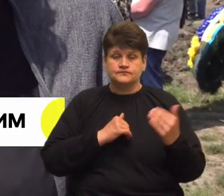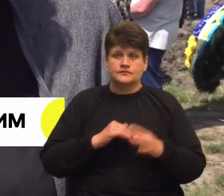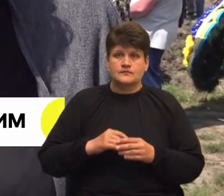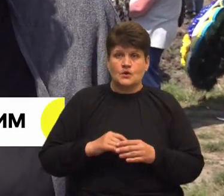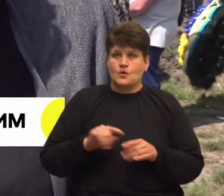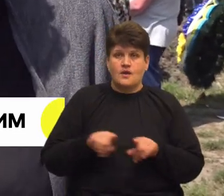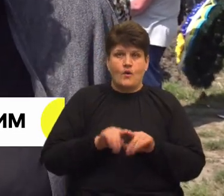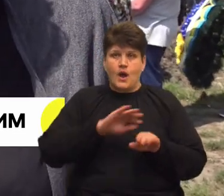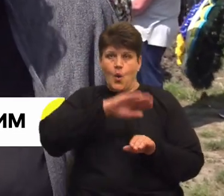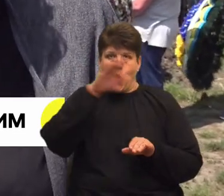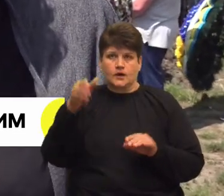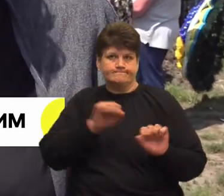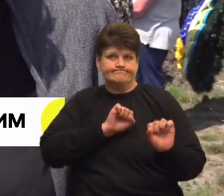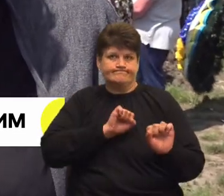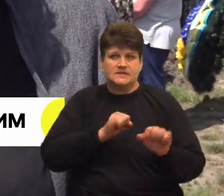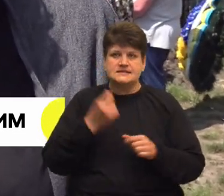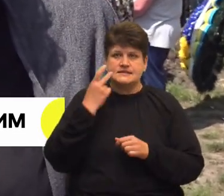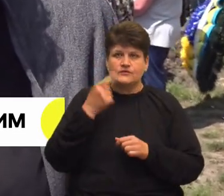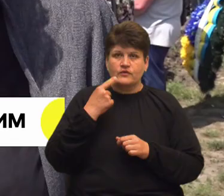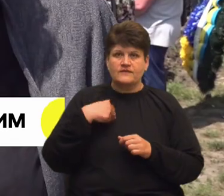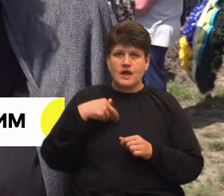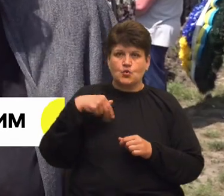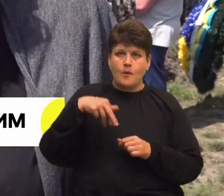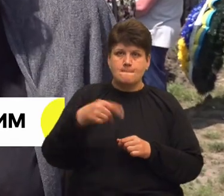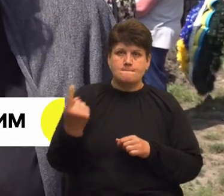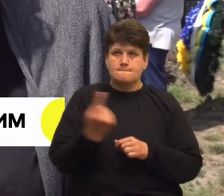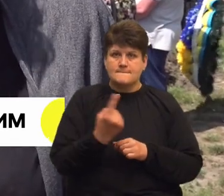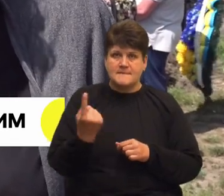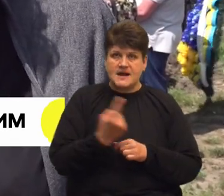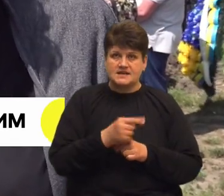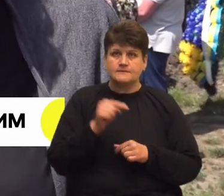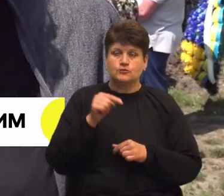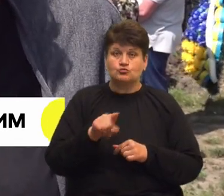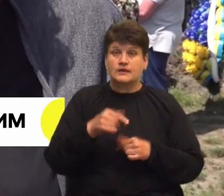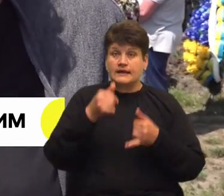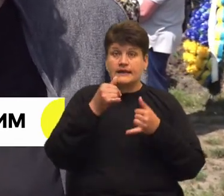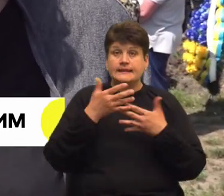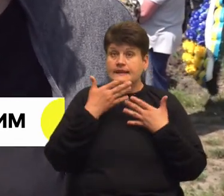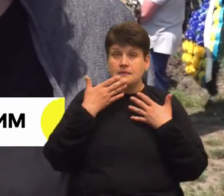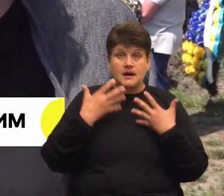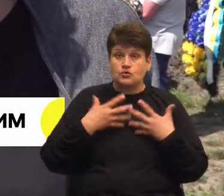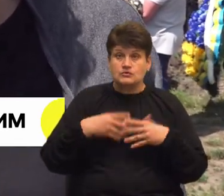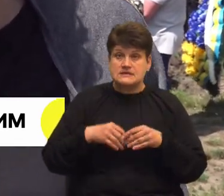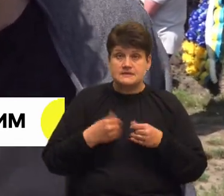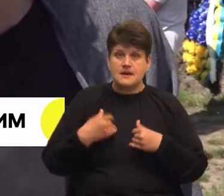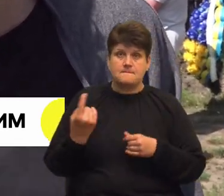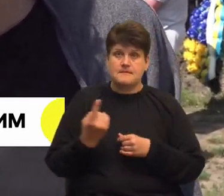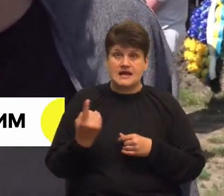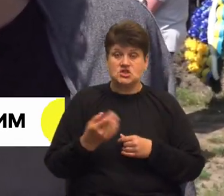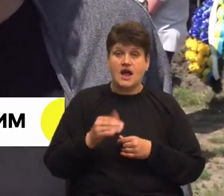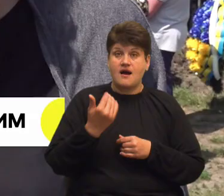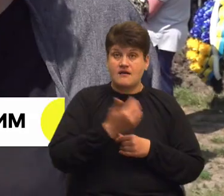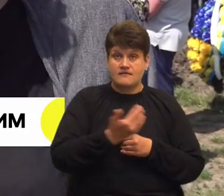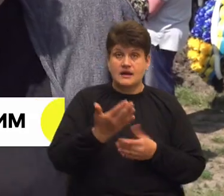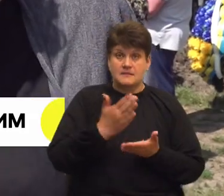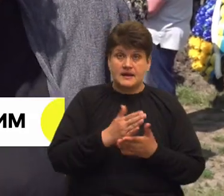горою завжди казав я йду першим хлопці тому що я не маю сім'ї І я йду першим а ви маєте